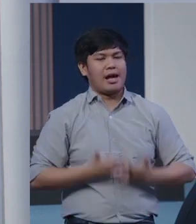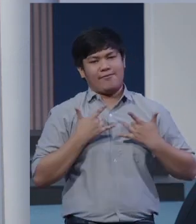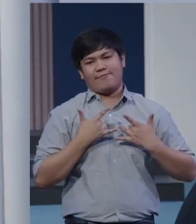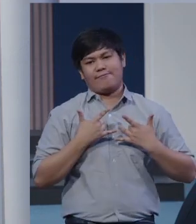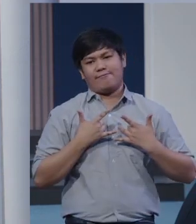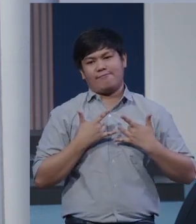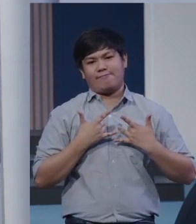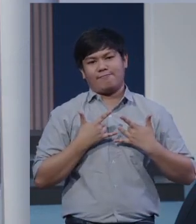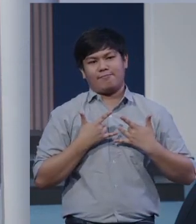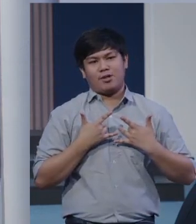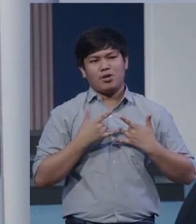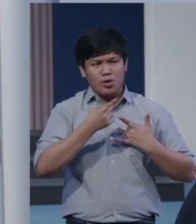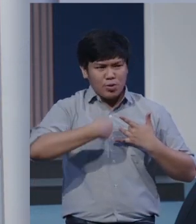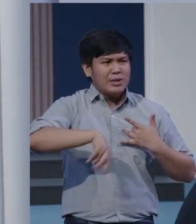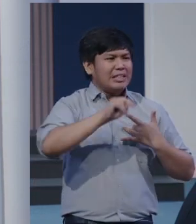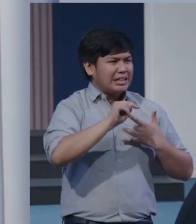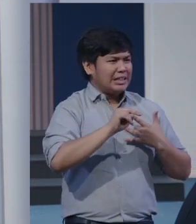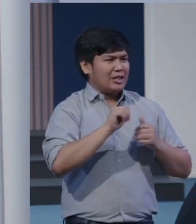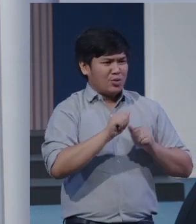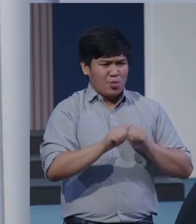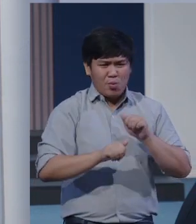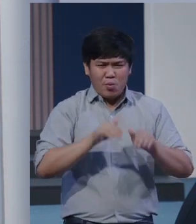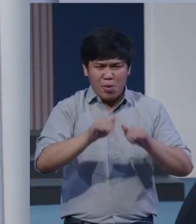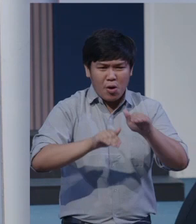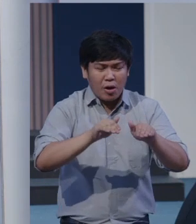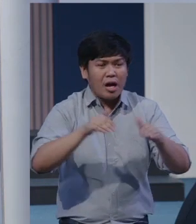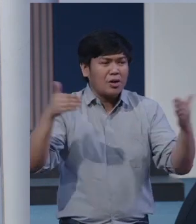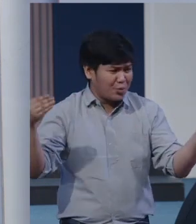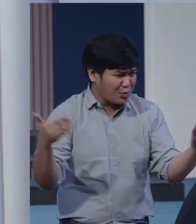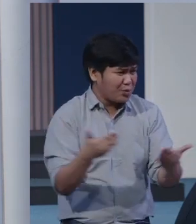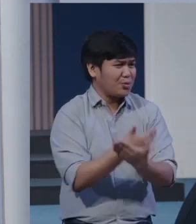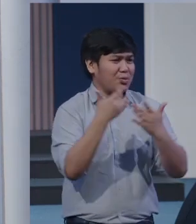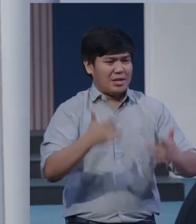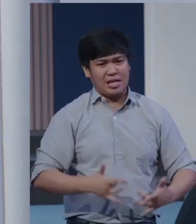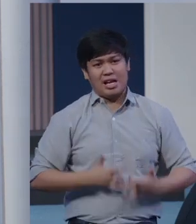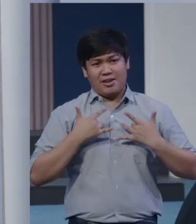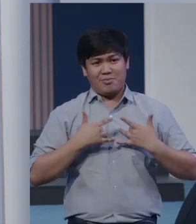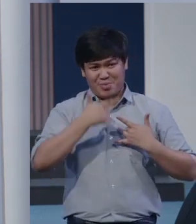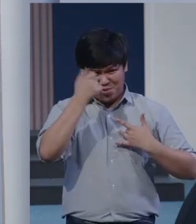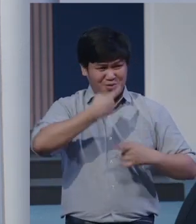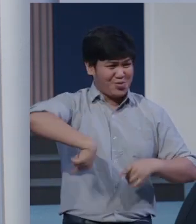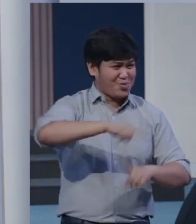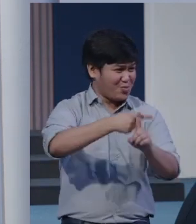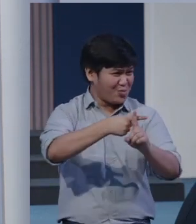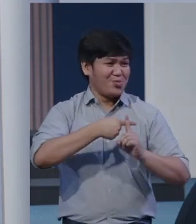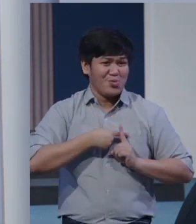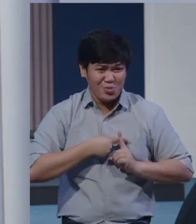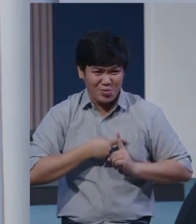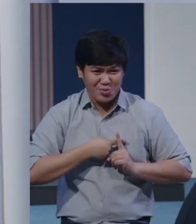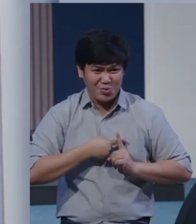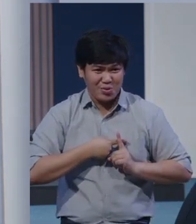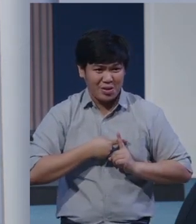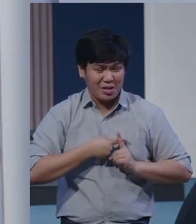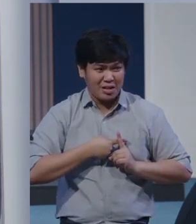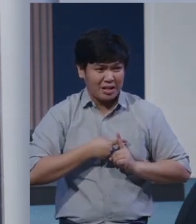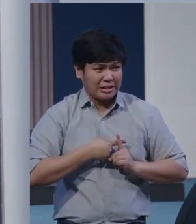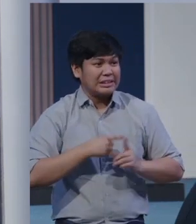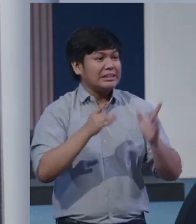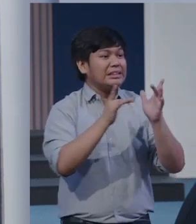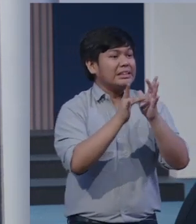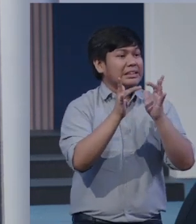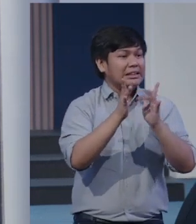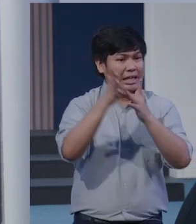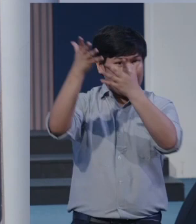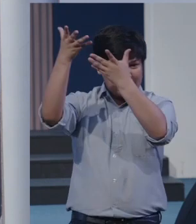sa isang bagong muhay ang ating bagong buhay ay buhay ni Kristo Hesus buhay niya mismo